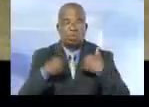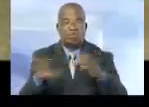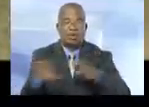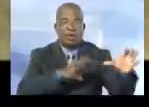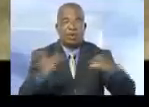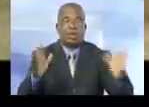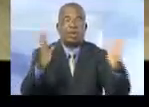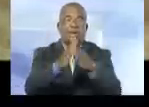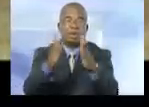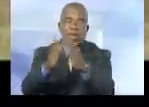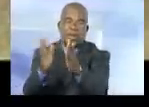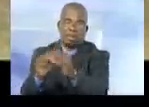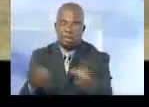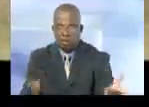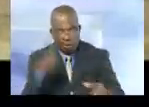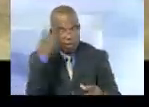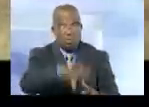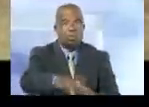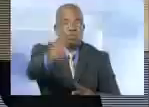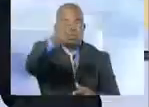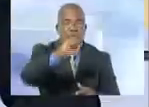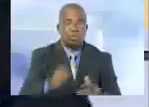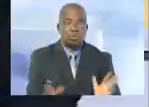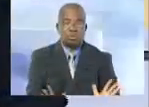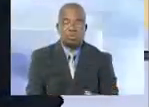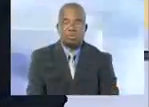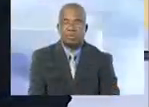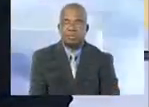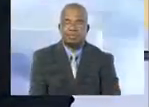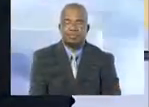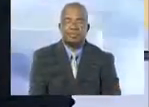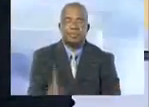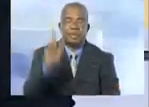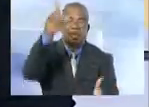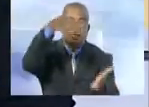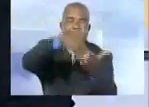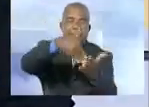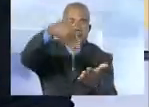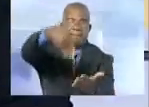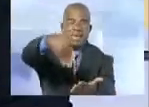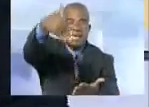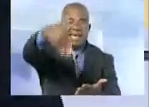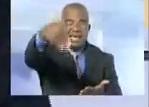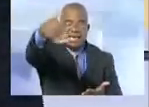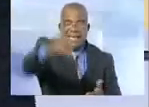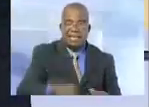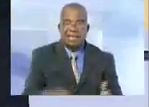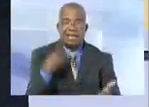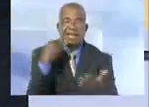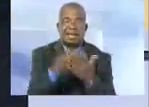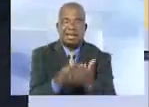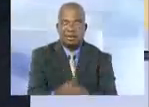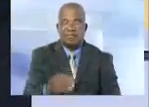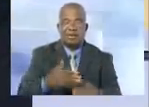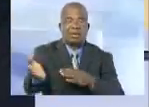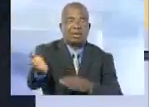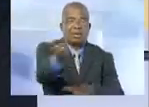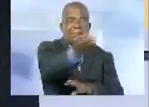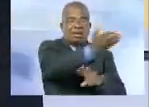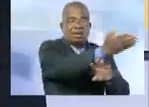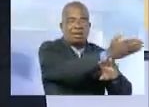gestion durable et responsable des ressources naturelles. 1 000 milliards de francs CFA à mobiliser pour l'année 2013,